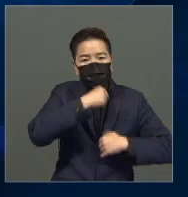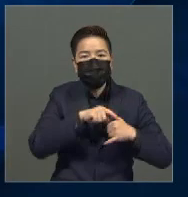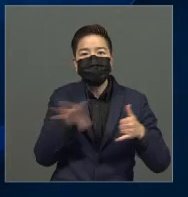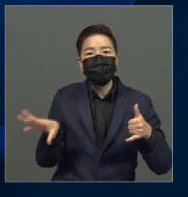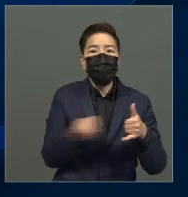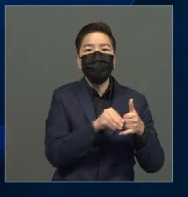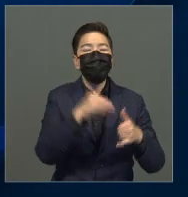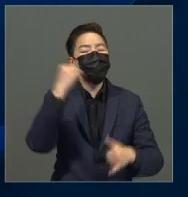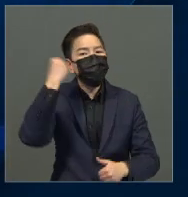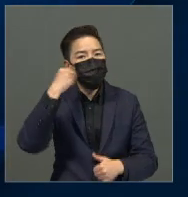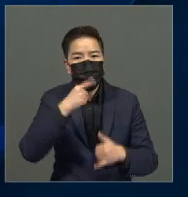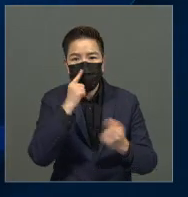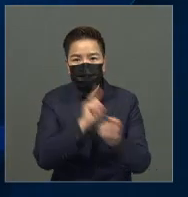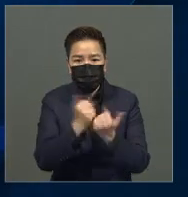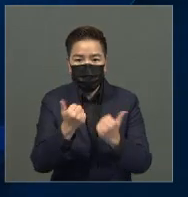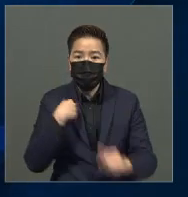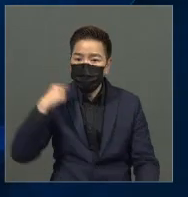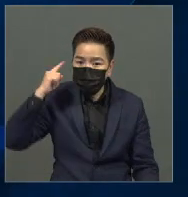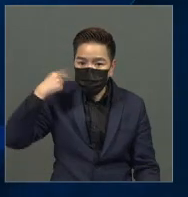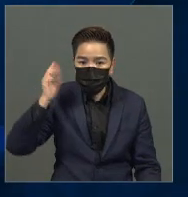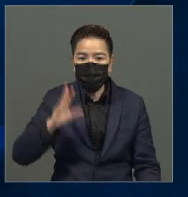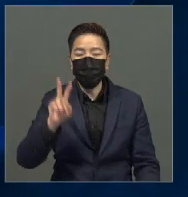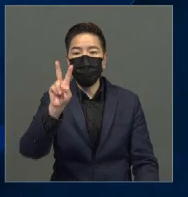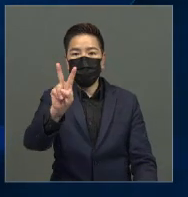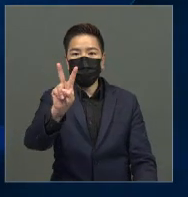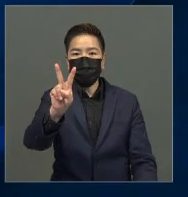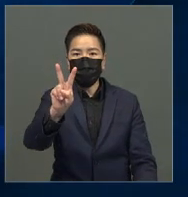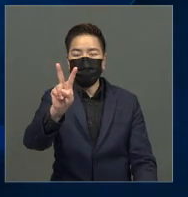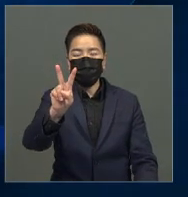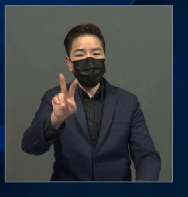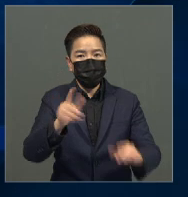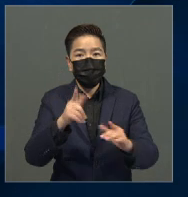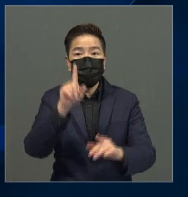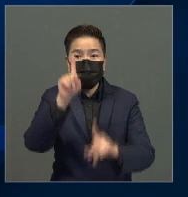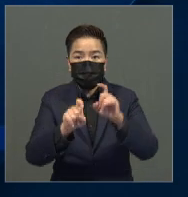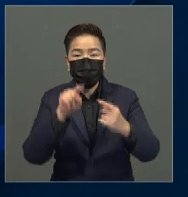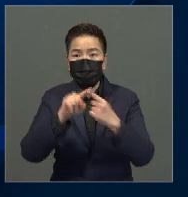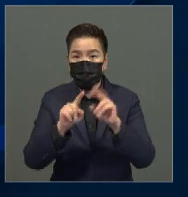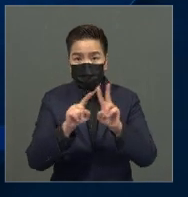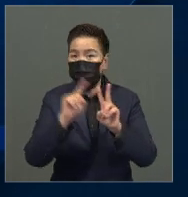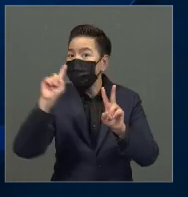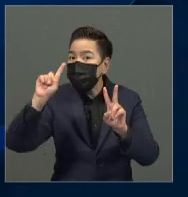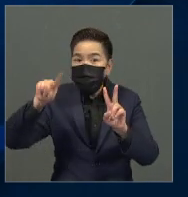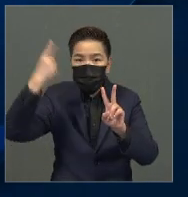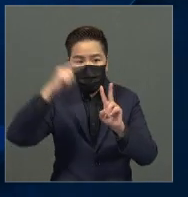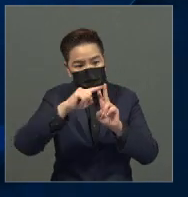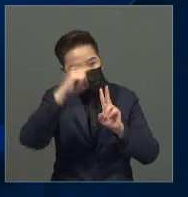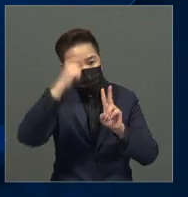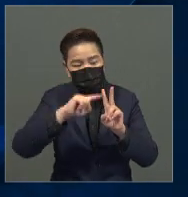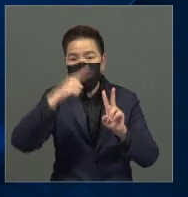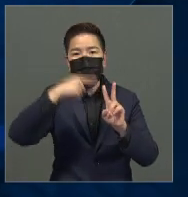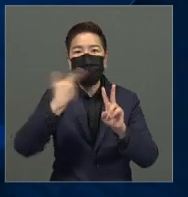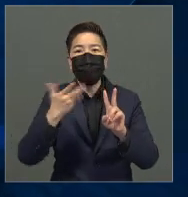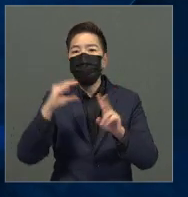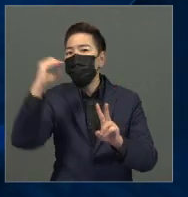และในวันนี้มีรายงานสุภาพสตรี 2ท่านนะคะที่ถือได้ว่าเป็นผู้เสียชีวิต 2ท่านแรกจากการติดเชื้อ